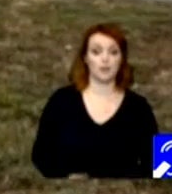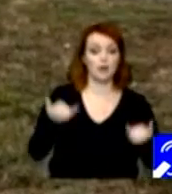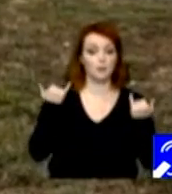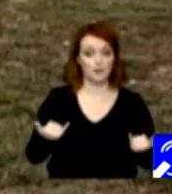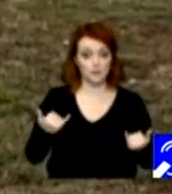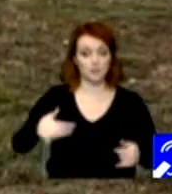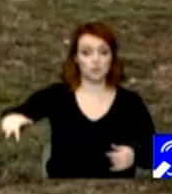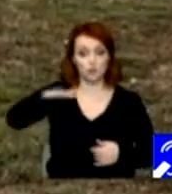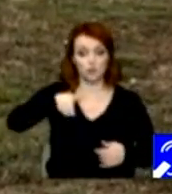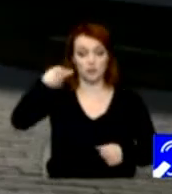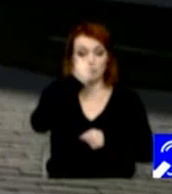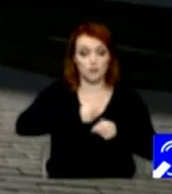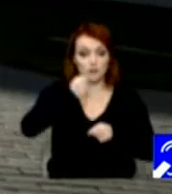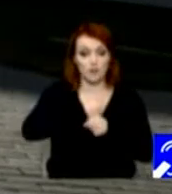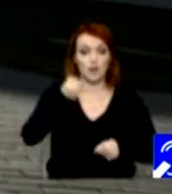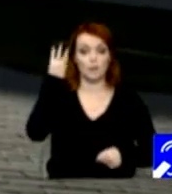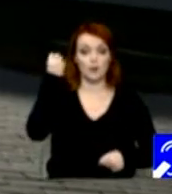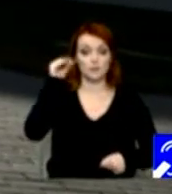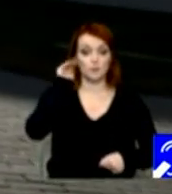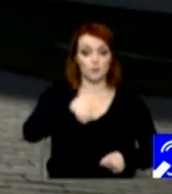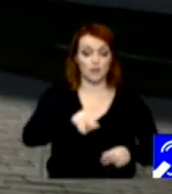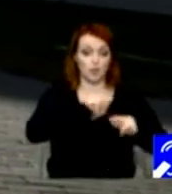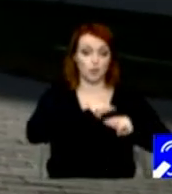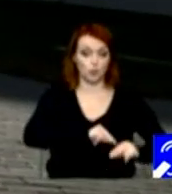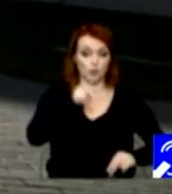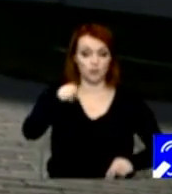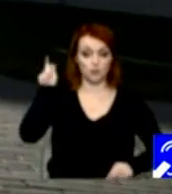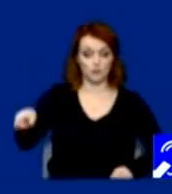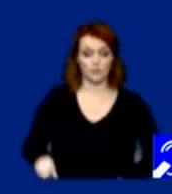prezent în zonă muncesc peste 14.000 de angajați